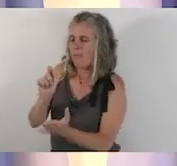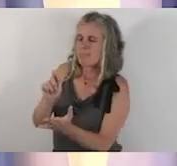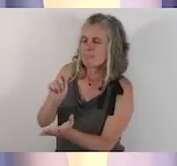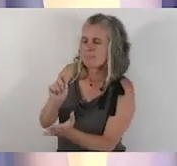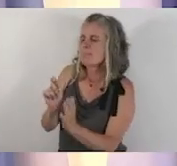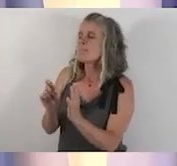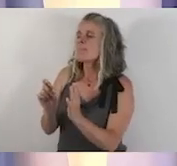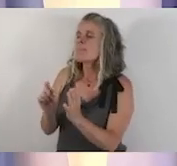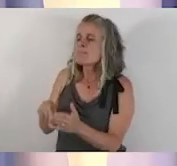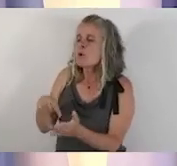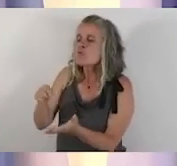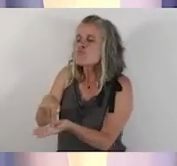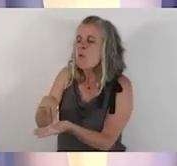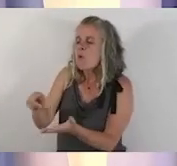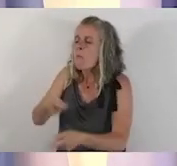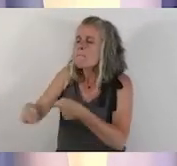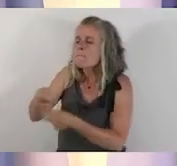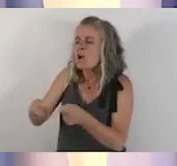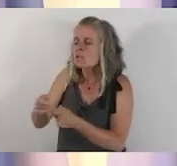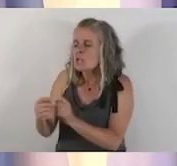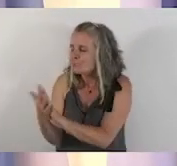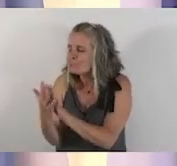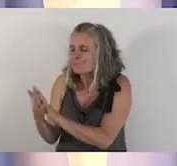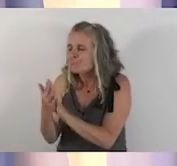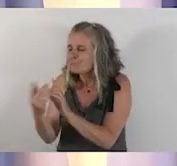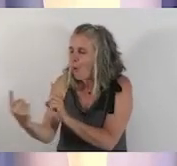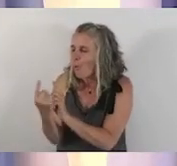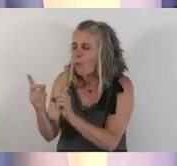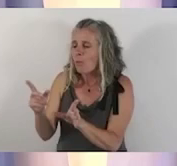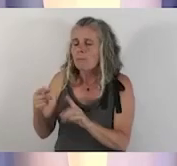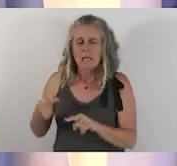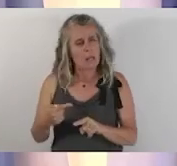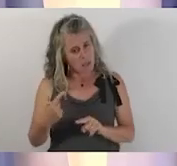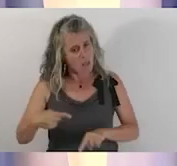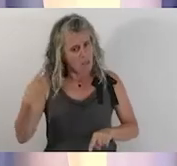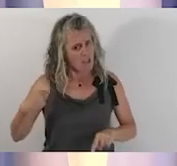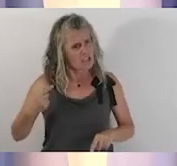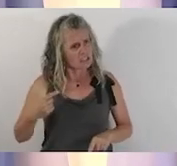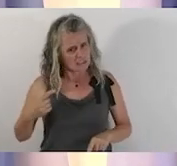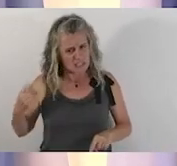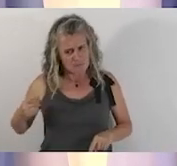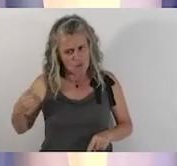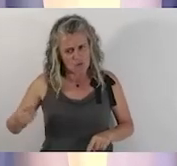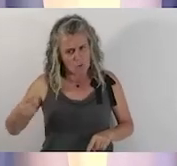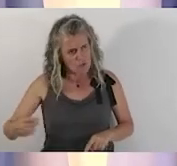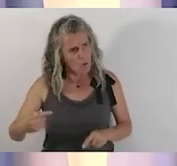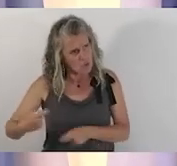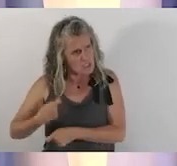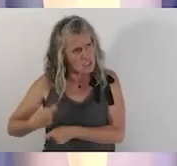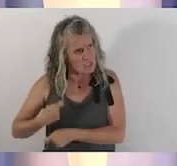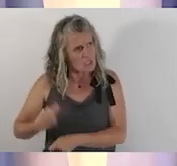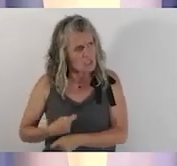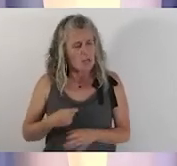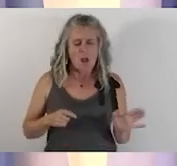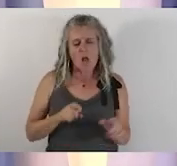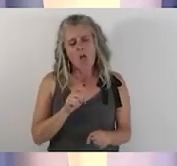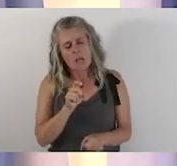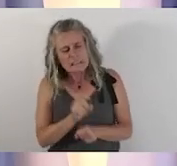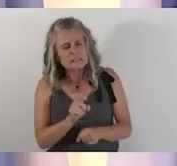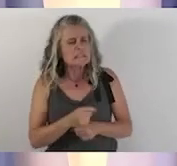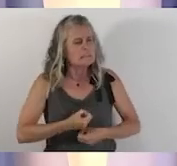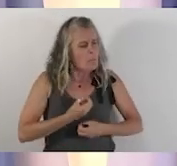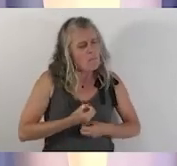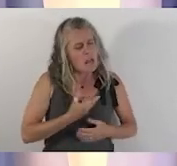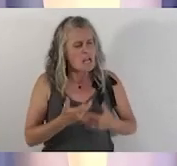recommencé le dimanche d'après. Le moment de parler de ça. Si on était sur le point procès-verbal, s'il vous plaît. De la critique donc, non constructive. S'il vous plaît,